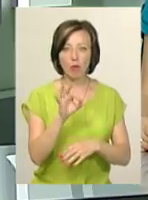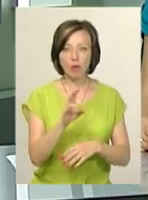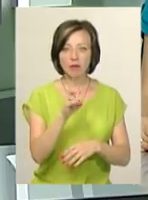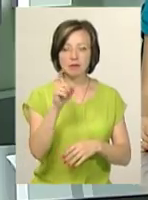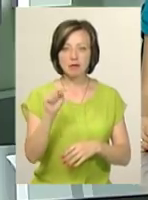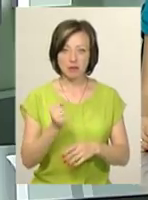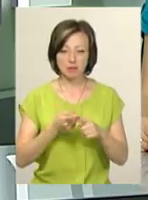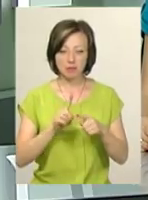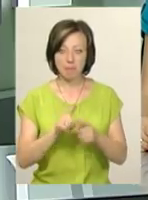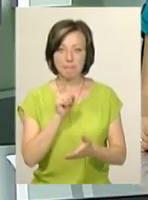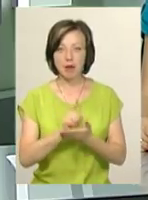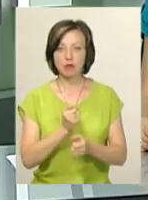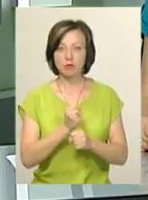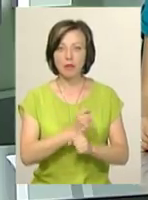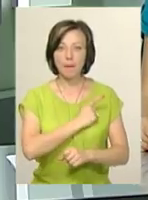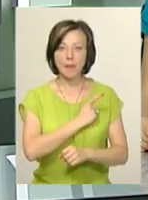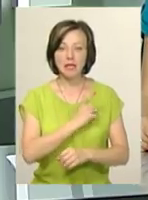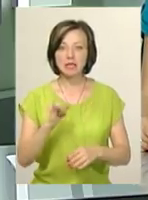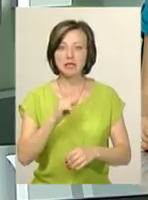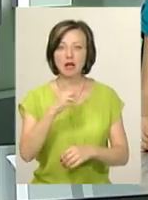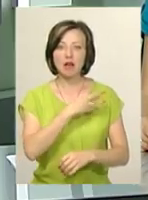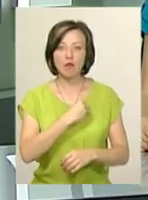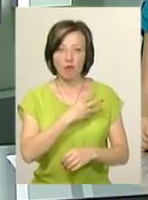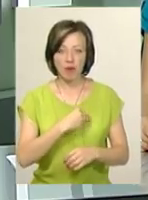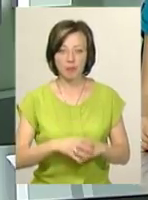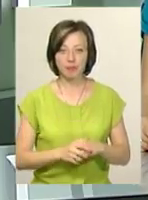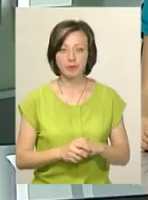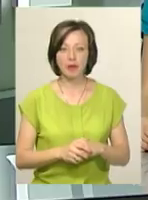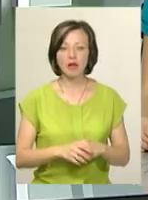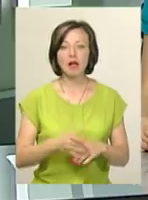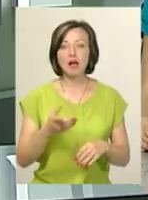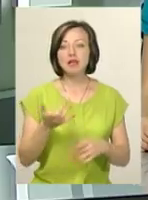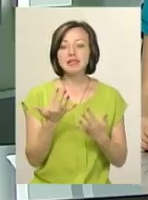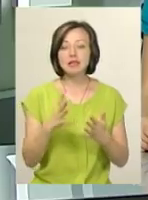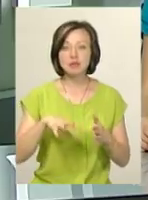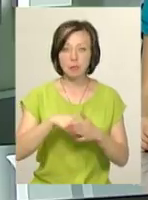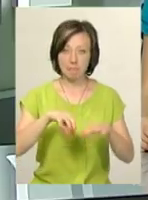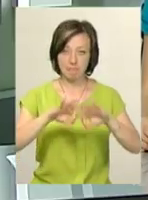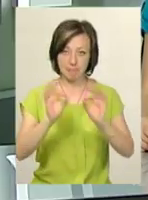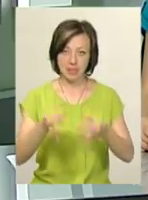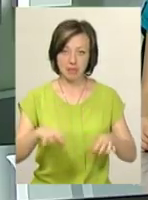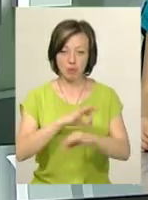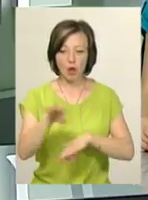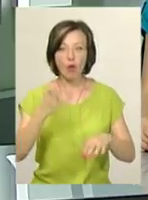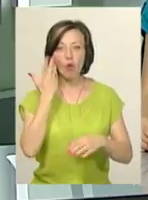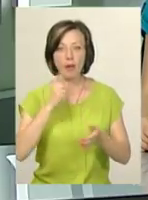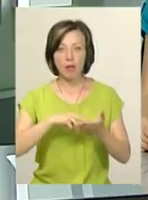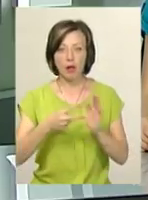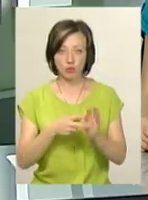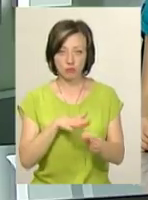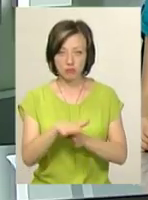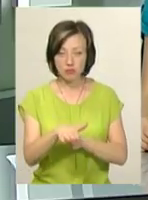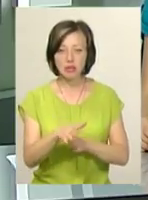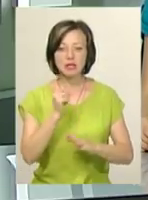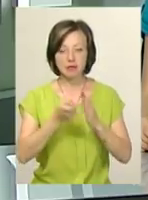словами Андрія Олеся, має зробити майстер зі Львова Василь Здреник. Оскільки обійдеться новий мистецький проєкт та коли планують його